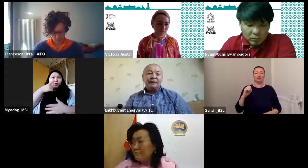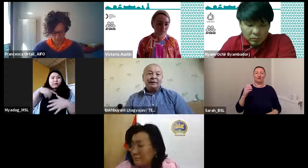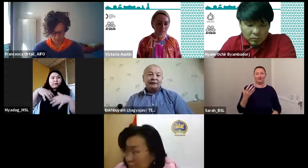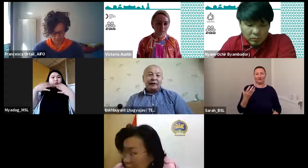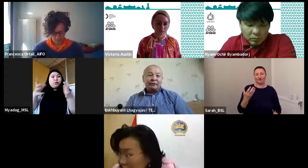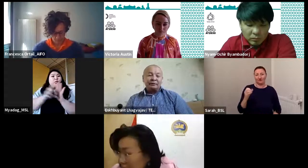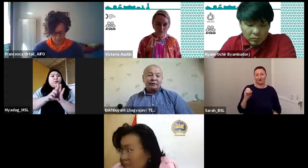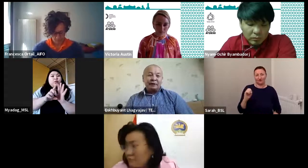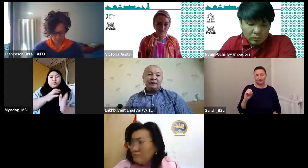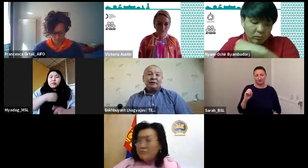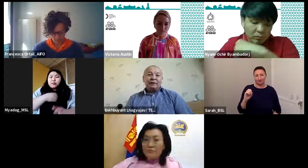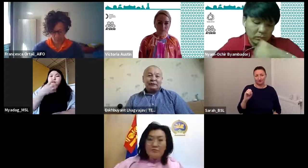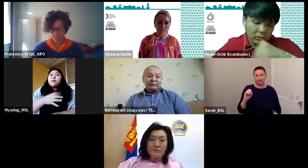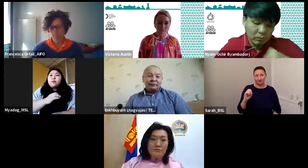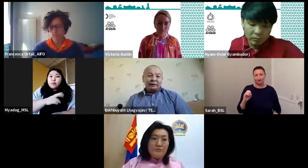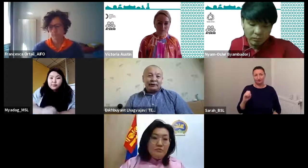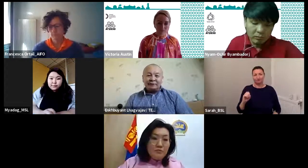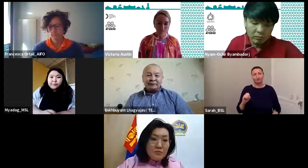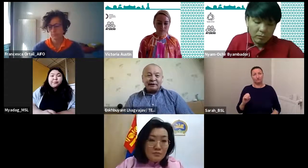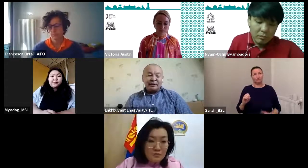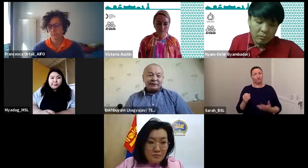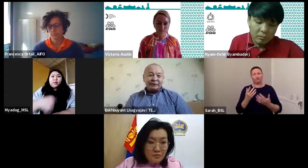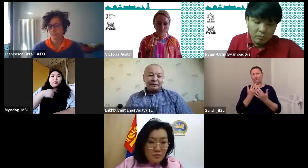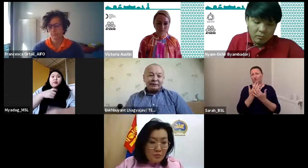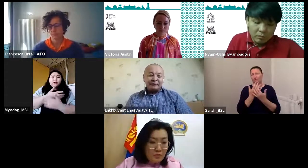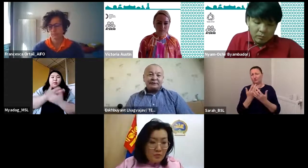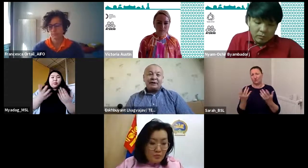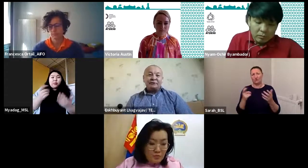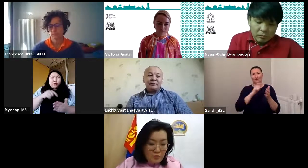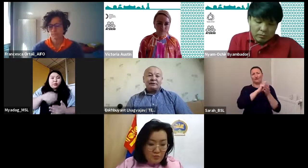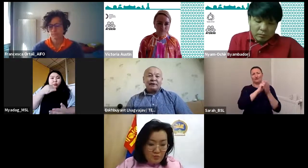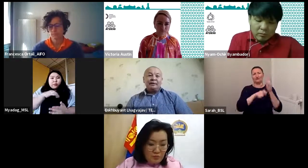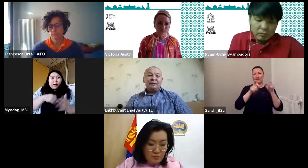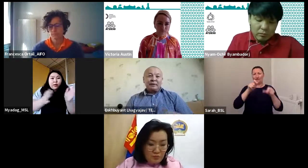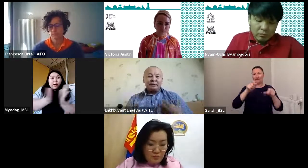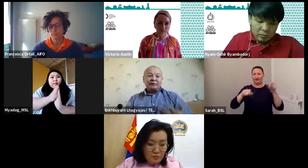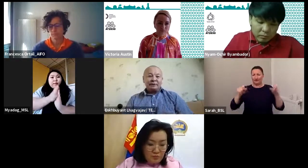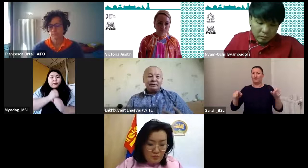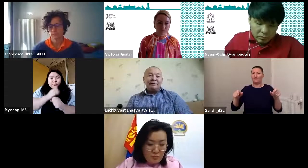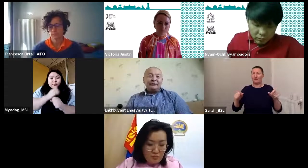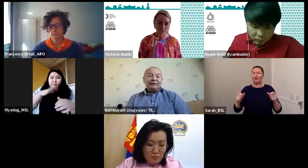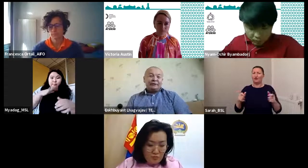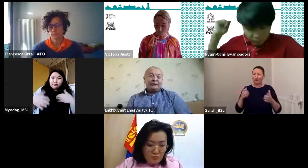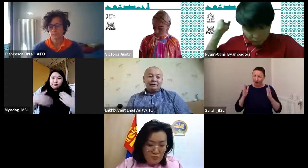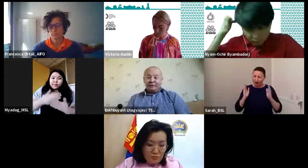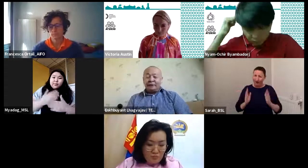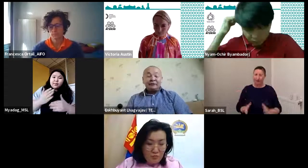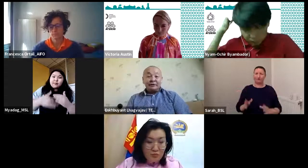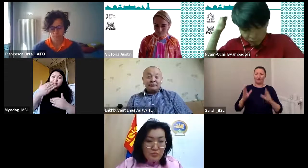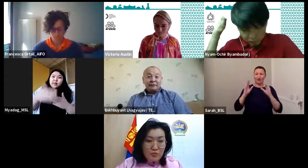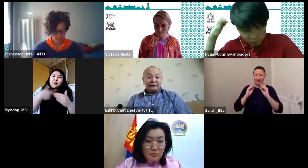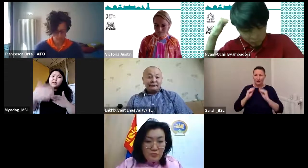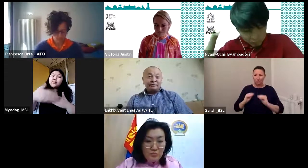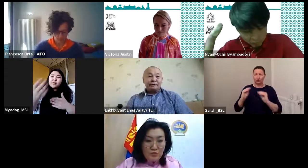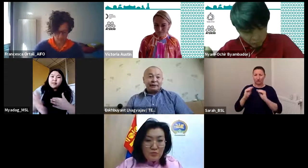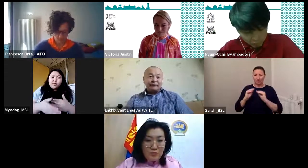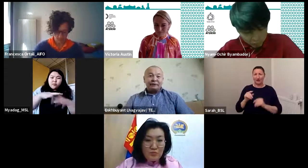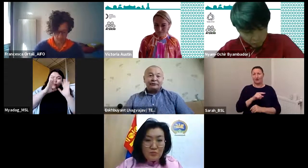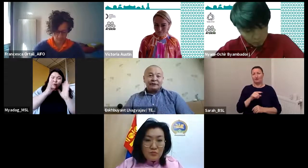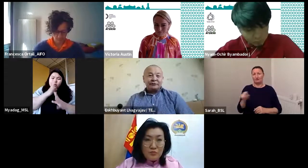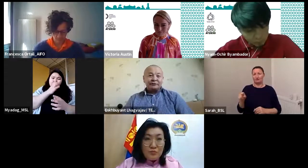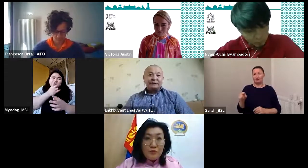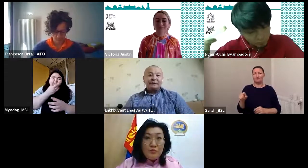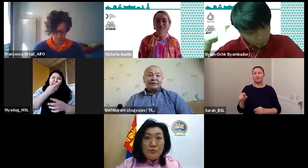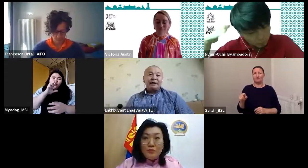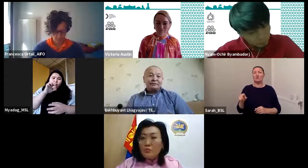аа. Тэгээ та бүхэнтэй энэ удаад ажилласандаа маш их баяртай байна. Цаашдаа маш их одоо нэгт олон зүйл дээр